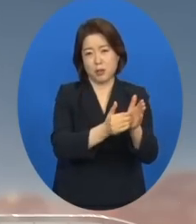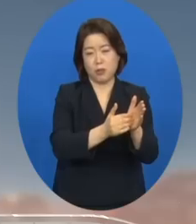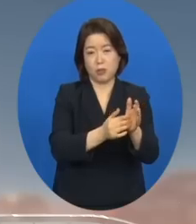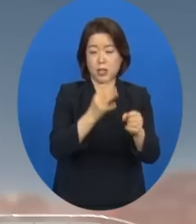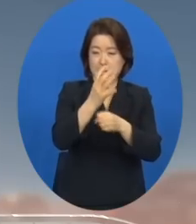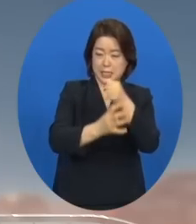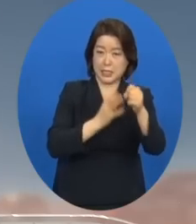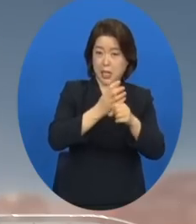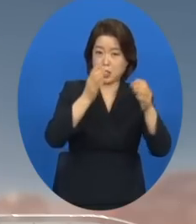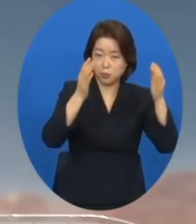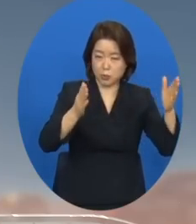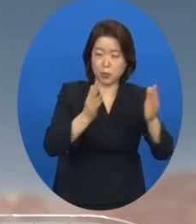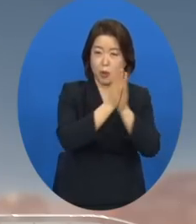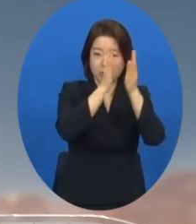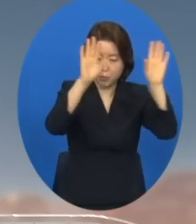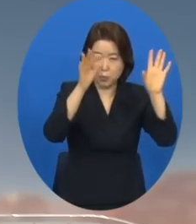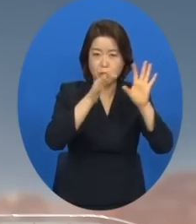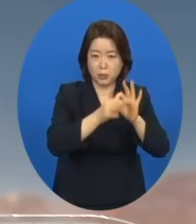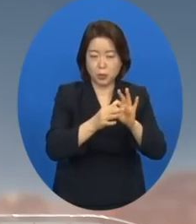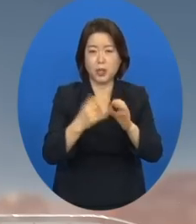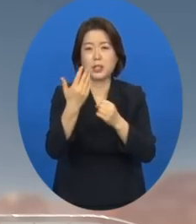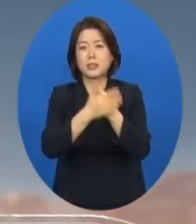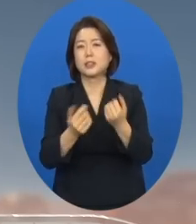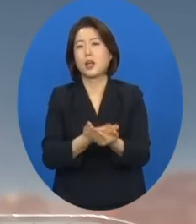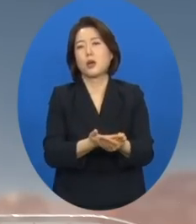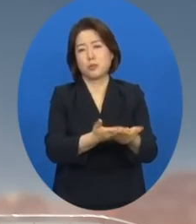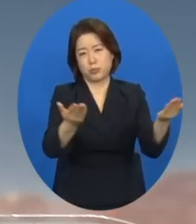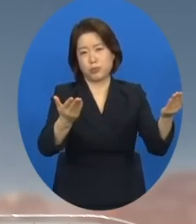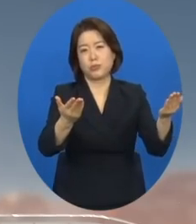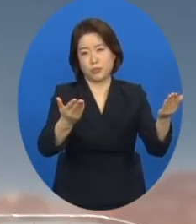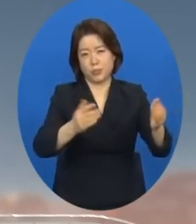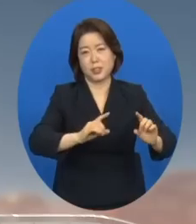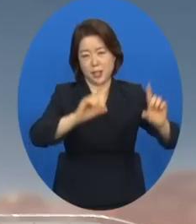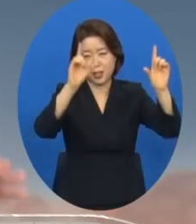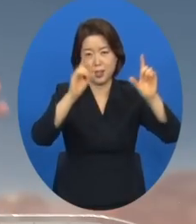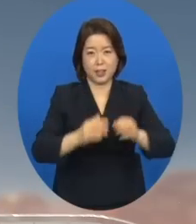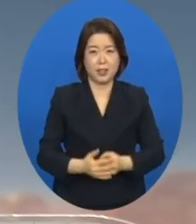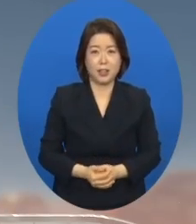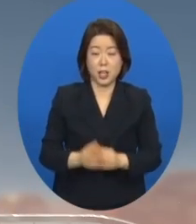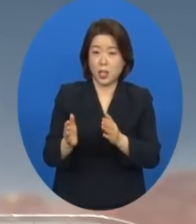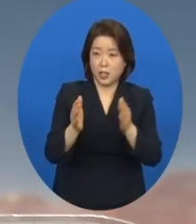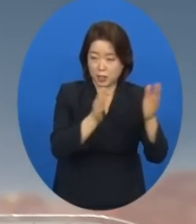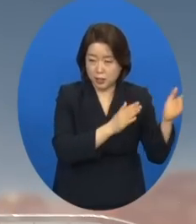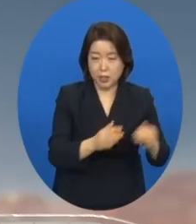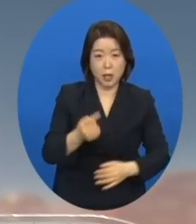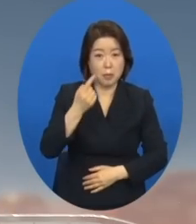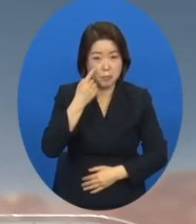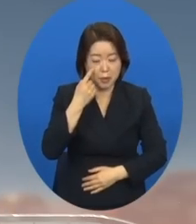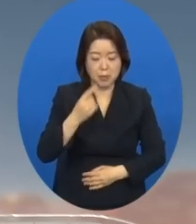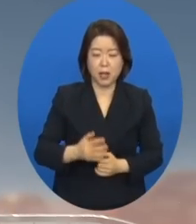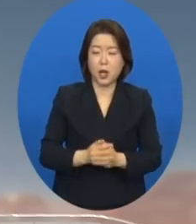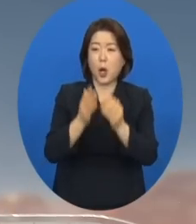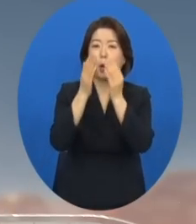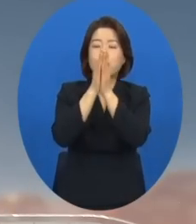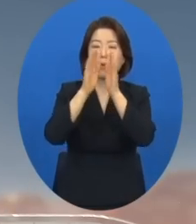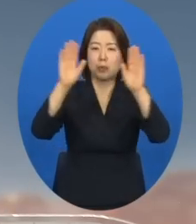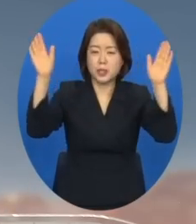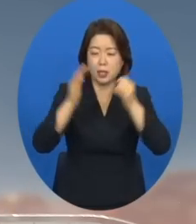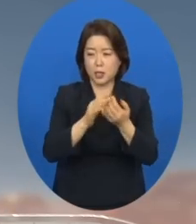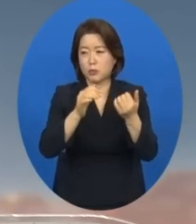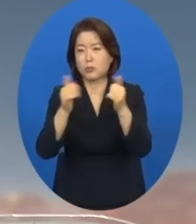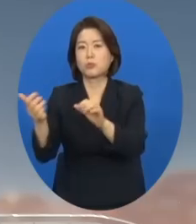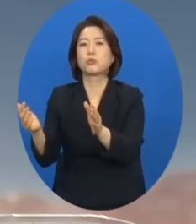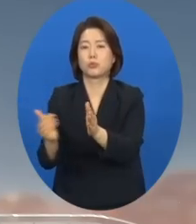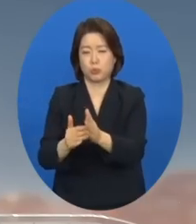모세를 통해서 하나님이 은혜를 베풀어 주신 아내였던 것이죠 근데 여러분 보십시오이 모세가 죽었던